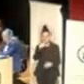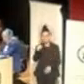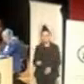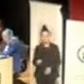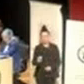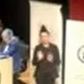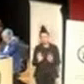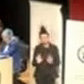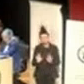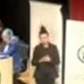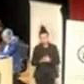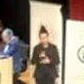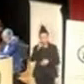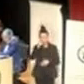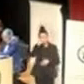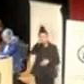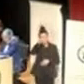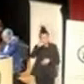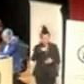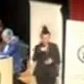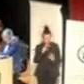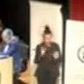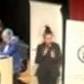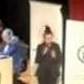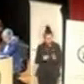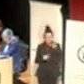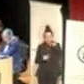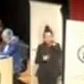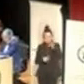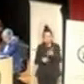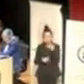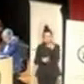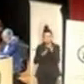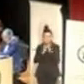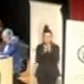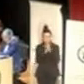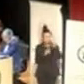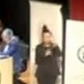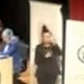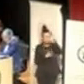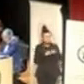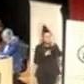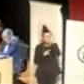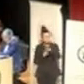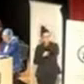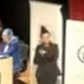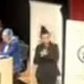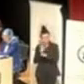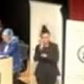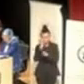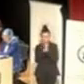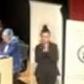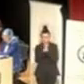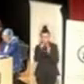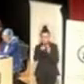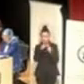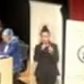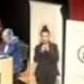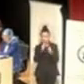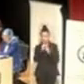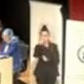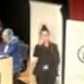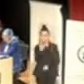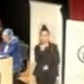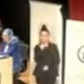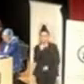etmiyor. Bir kişi tek seferde en fazla 5 eser ödünç alabiliyor. Ve bu sözleşmeler 1 yıl süreyle oluyor. Bu